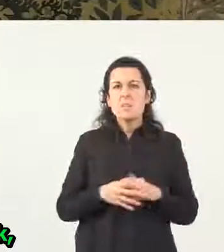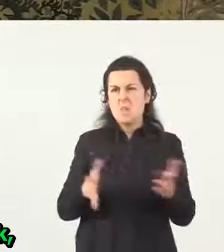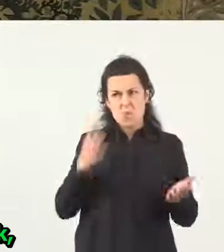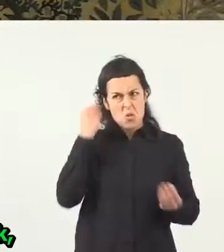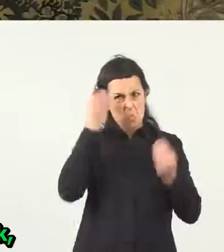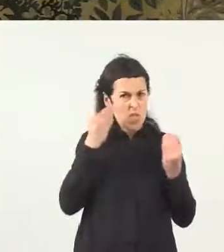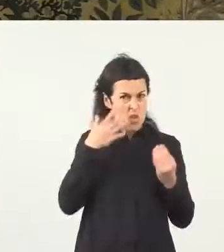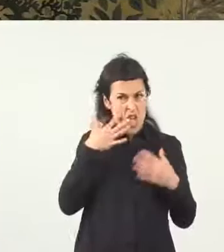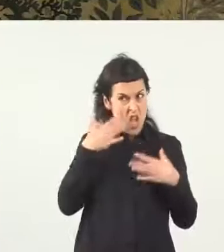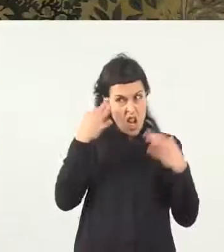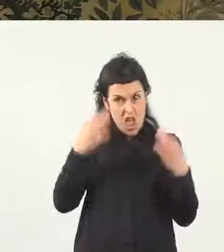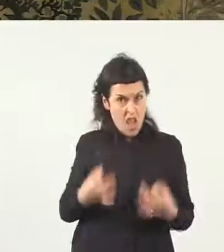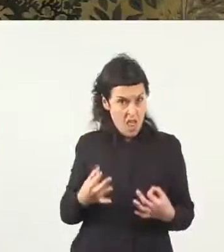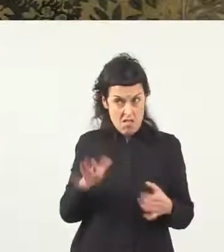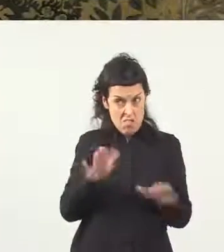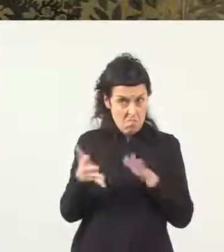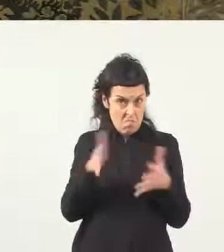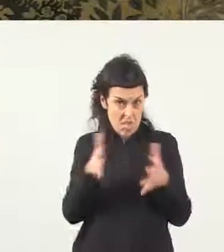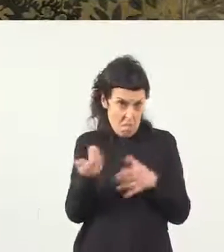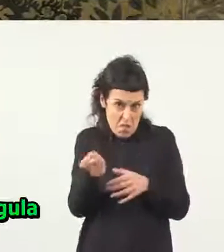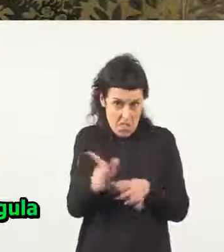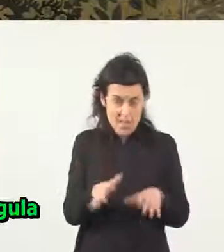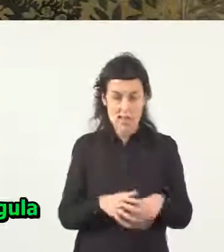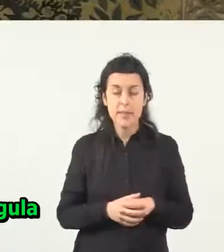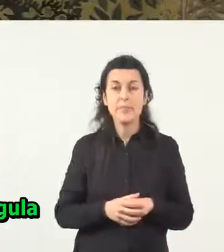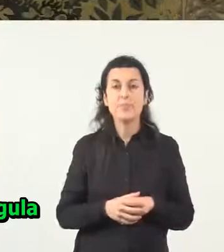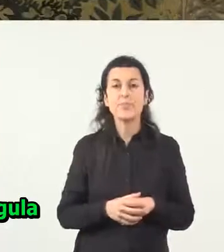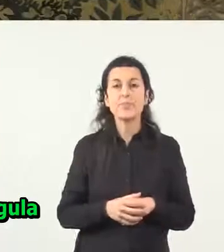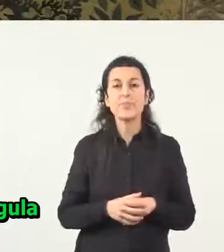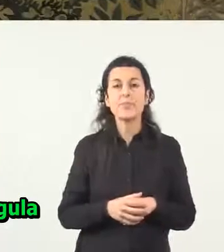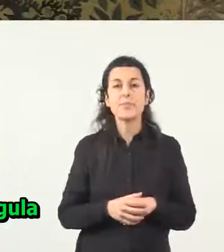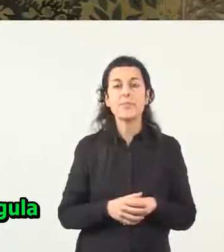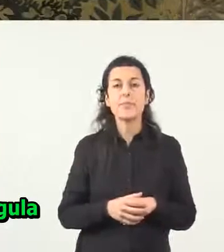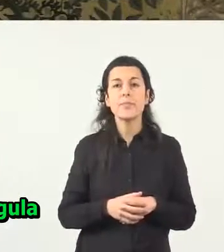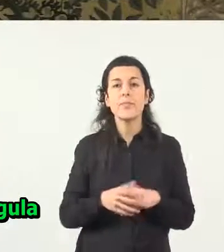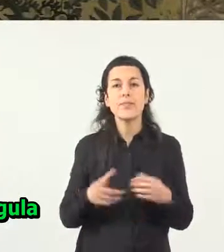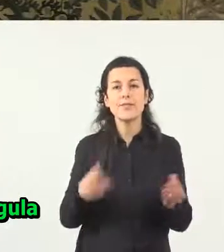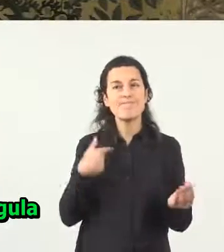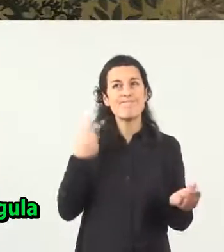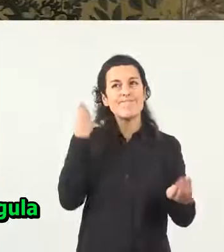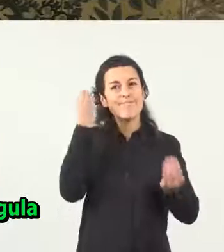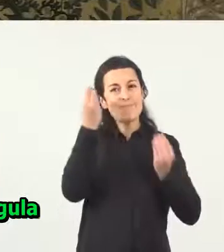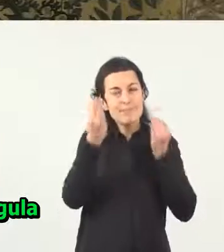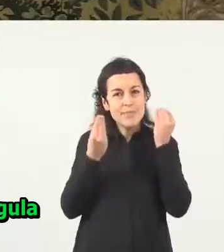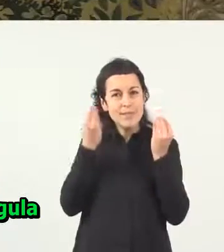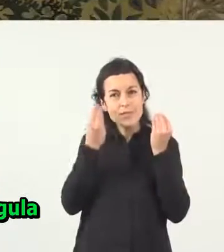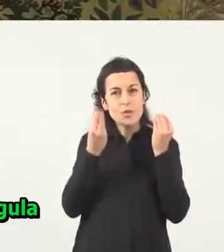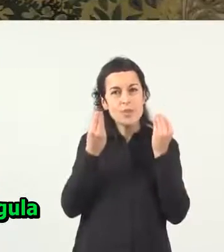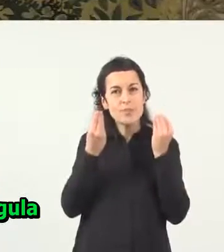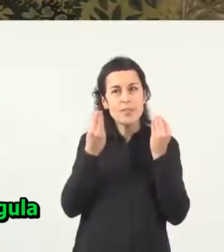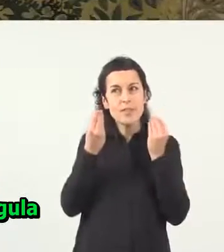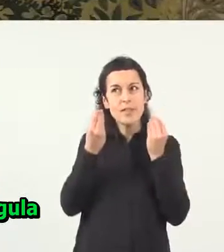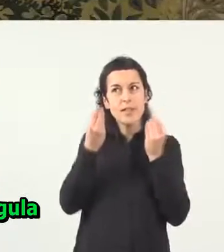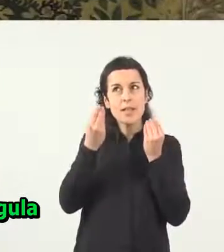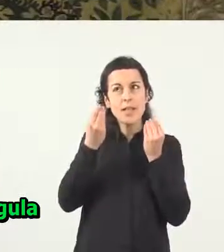nagoela inurrun, ez da, errealidadetik hau esaten dudanean. Orduan, ni horretan iruditzen zait, rekuperatu behar ditugula